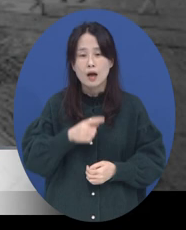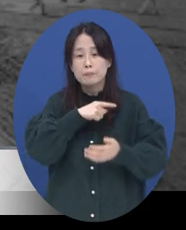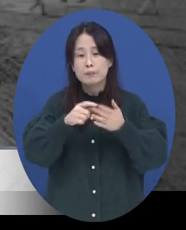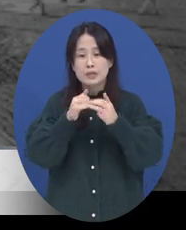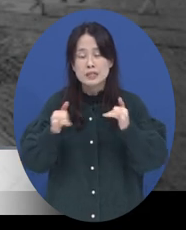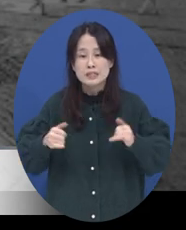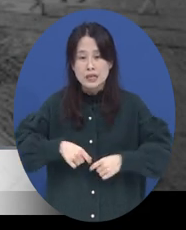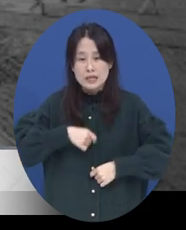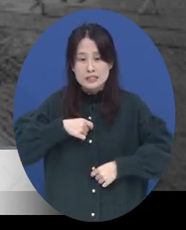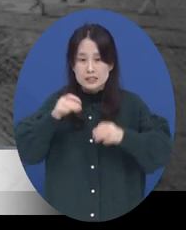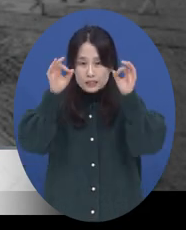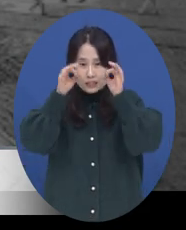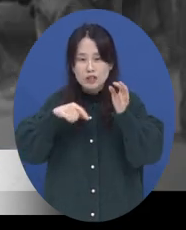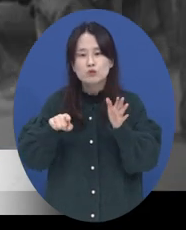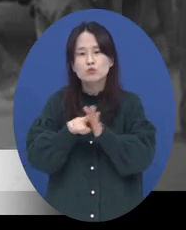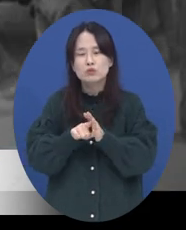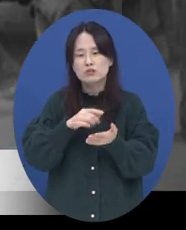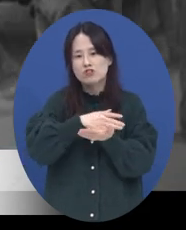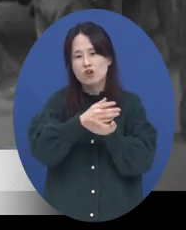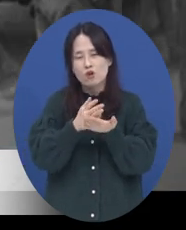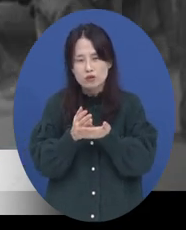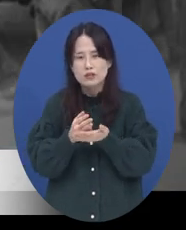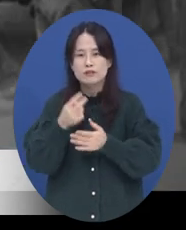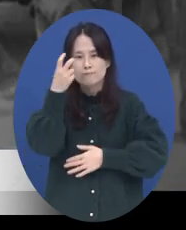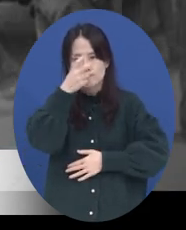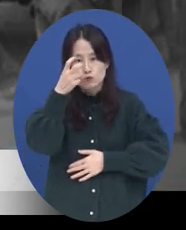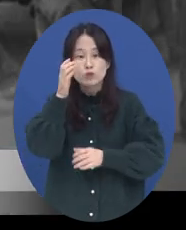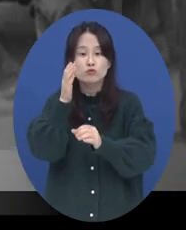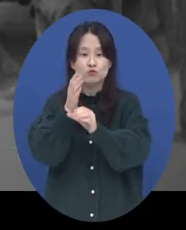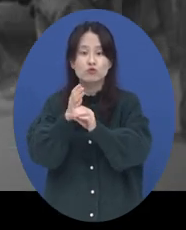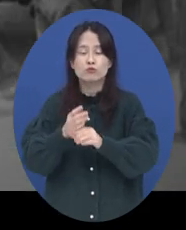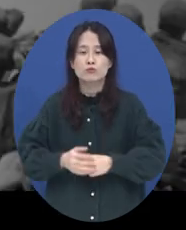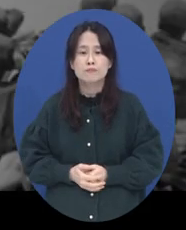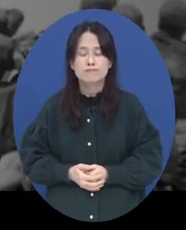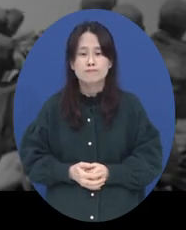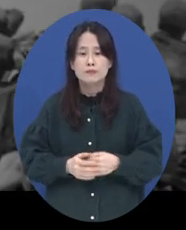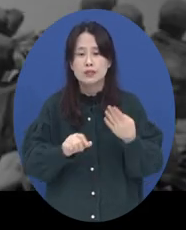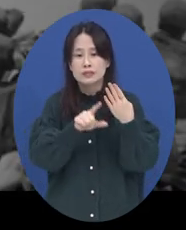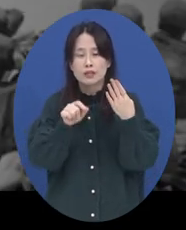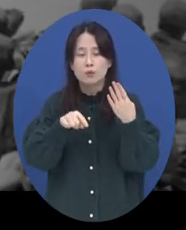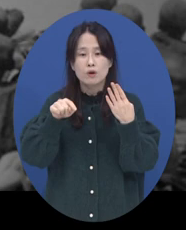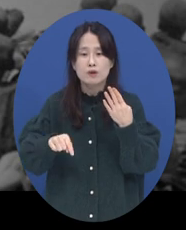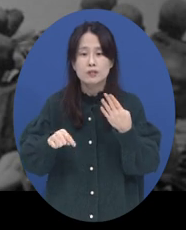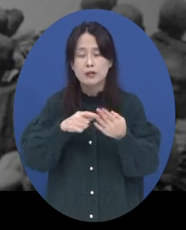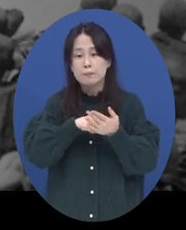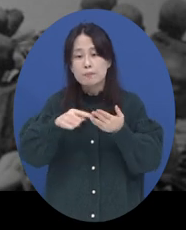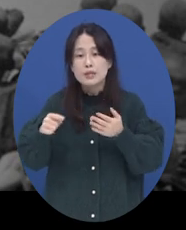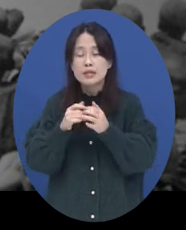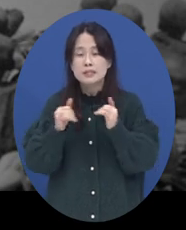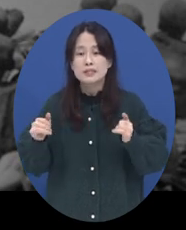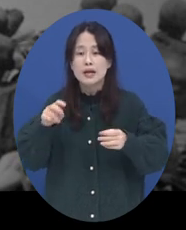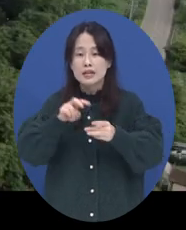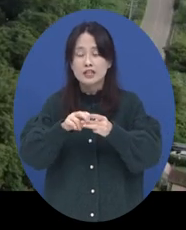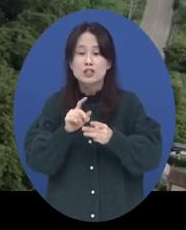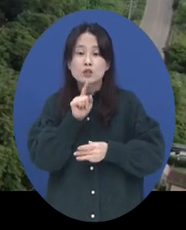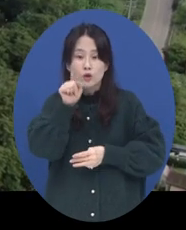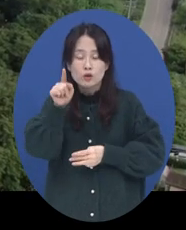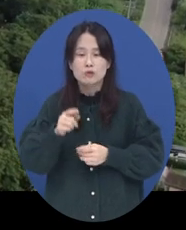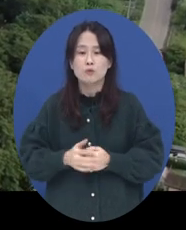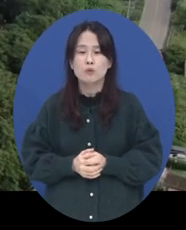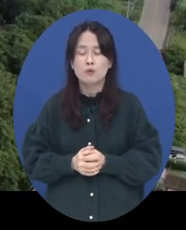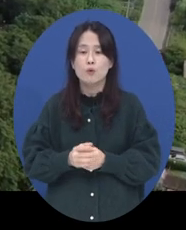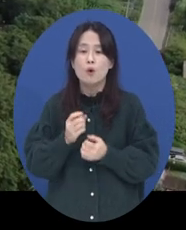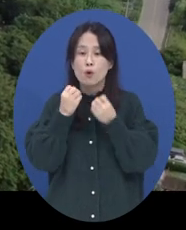이들 피해자들의 진실 규명을 위해 다방면으로 나서고 있는데요. 지난 4월 성감학원 사건 피해 신고센터를